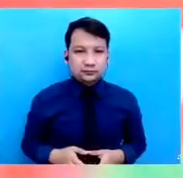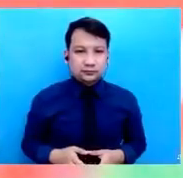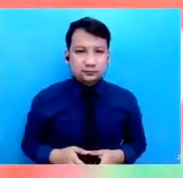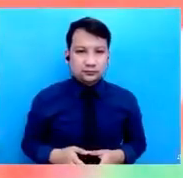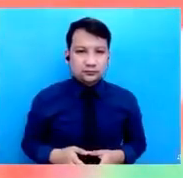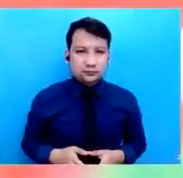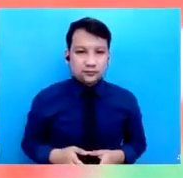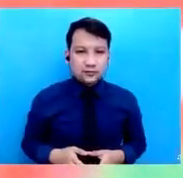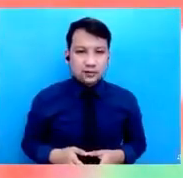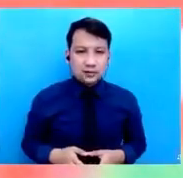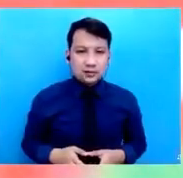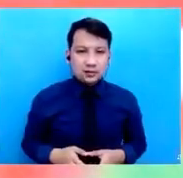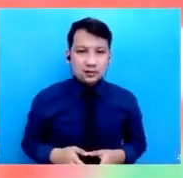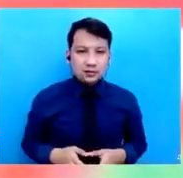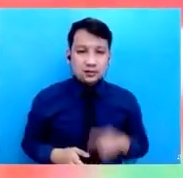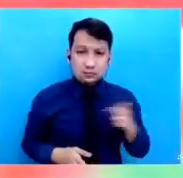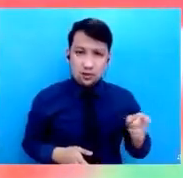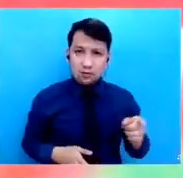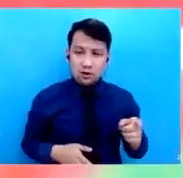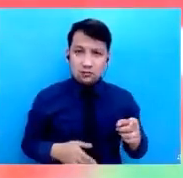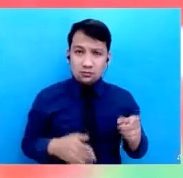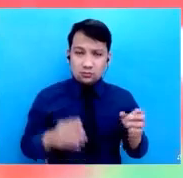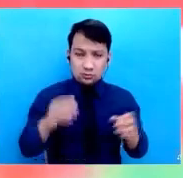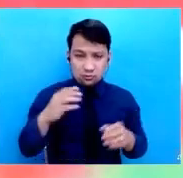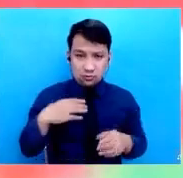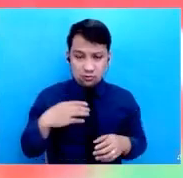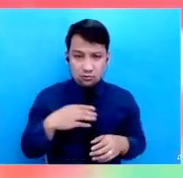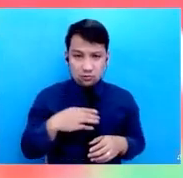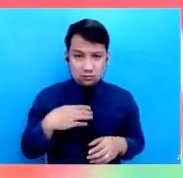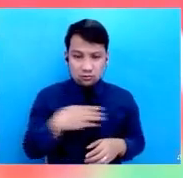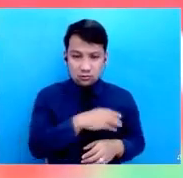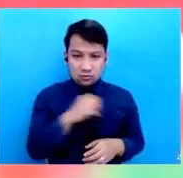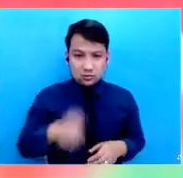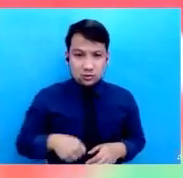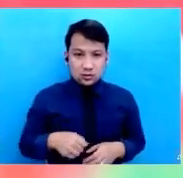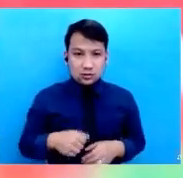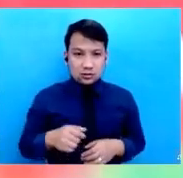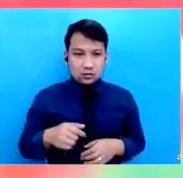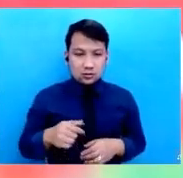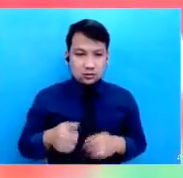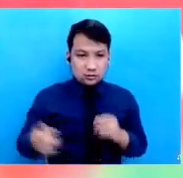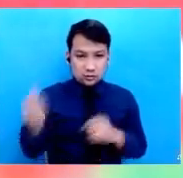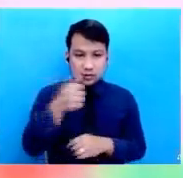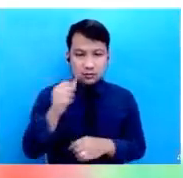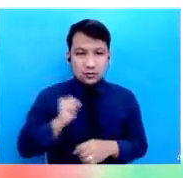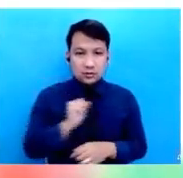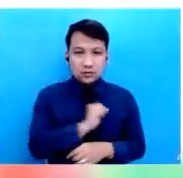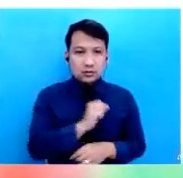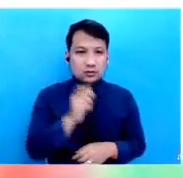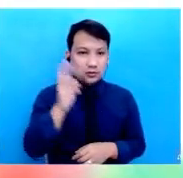Congressman, but soon to be Senator Rodante Marcoleta.